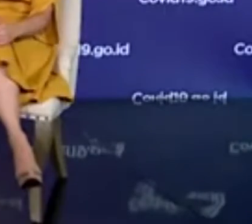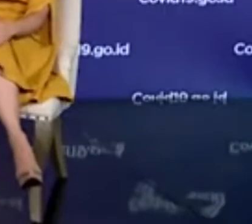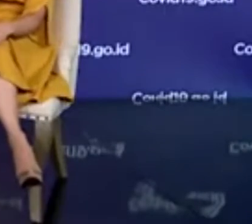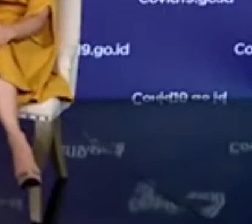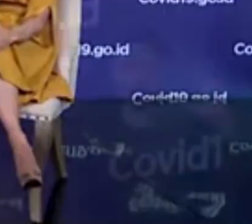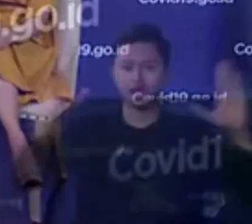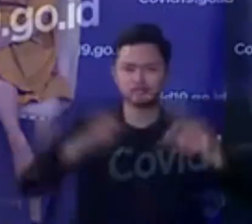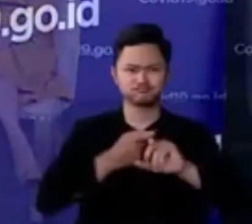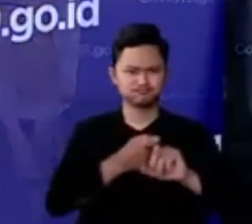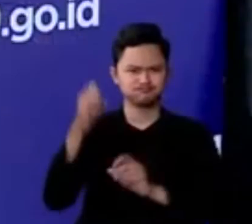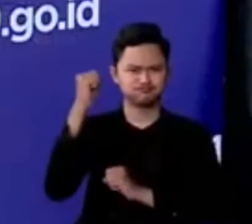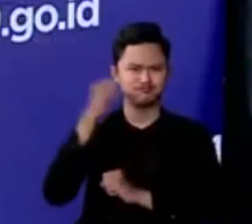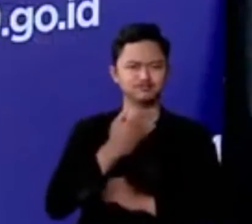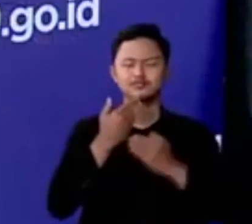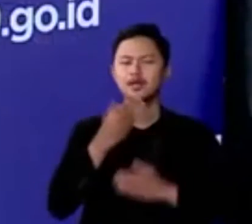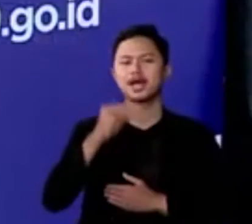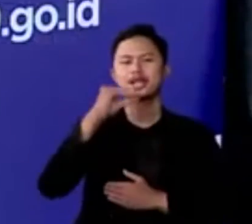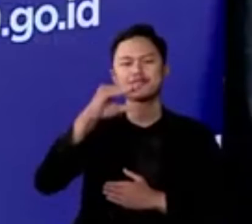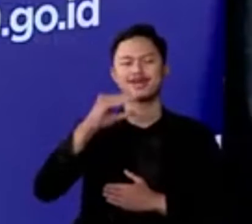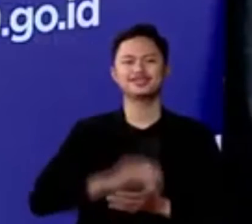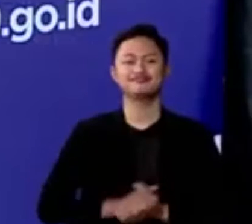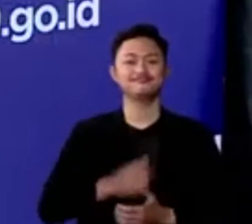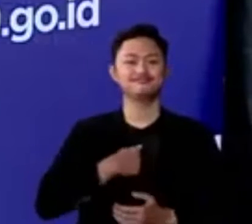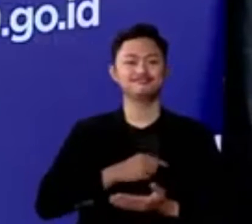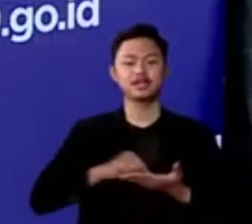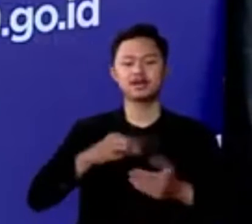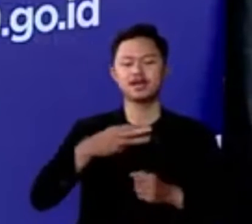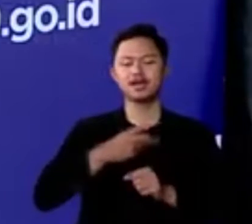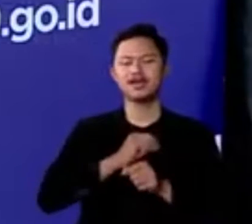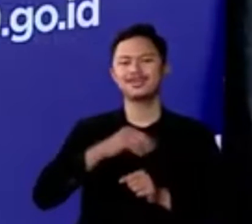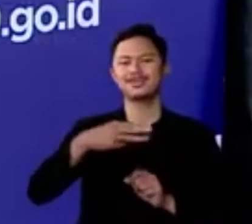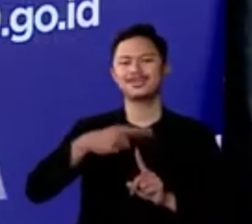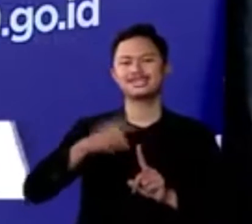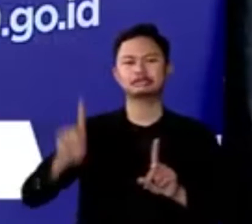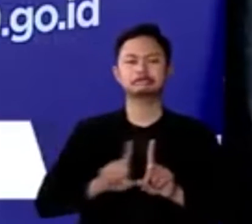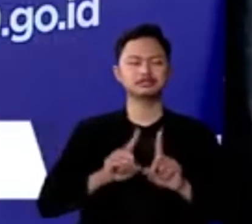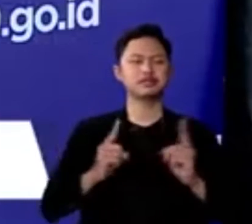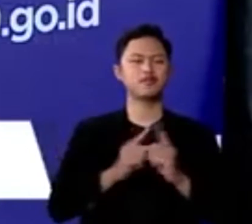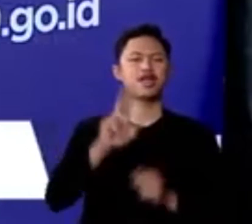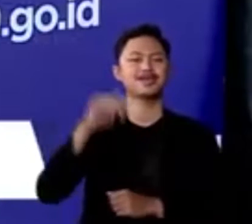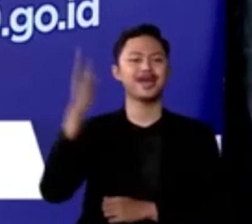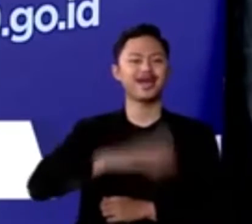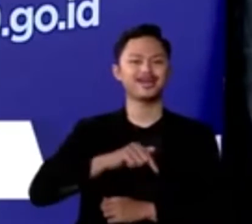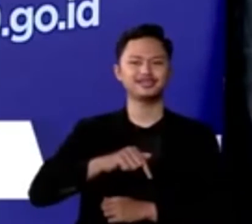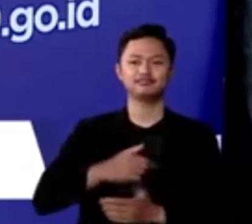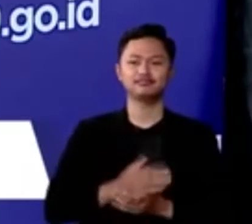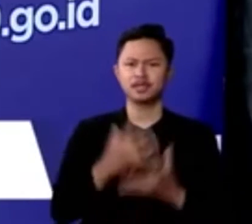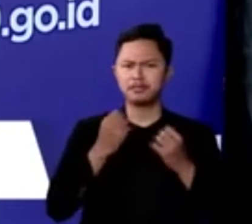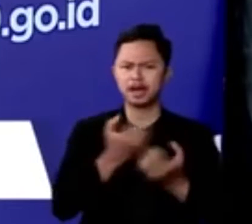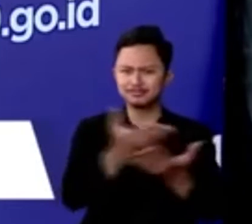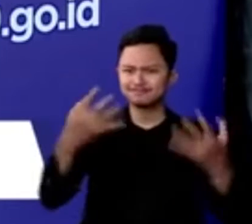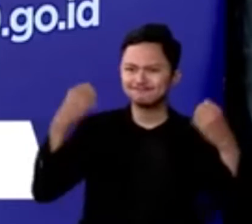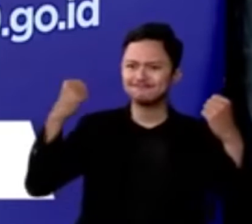Halo sobat tangguh Selamat pagi senang sekali saya edit Hapsari dapat hadir menemani anda kembali hari ini Semoga